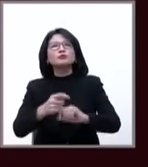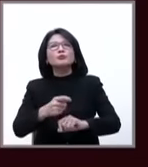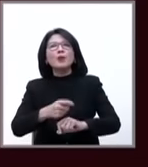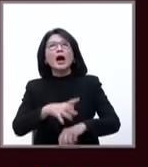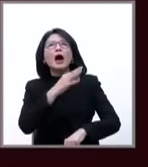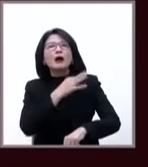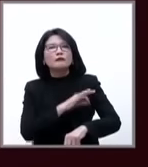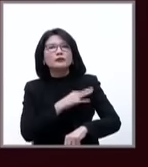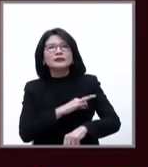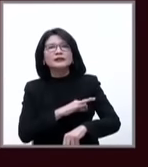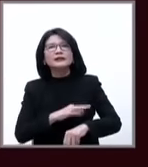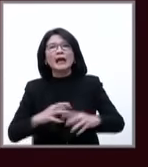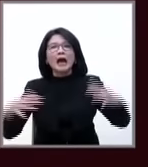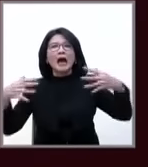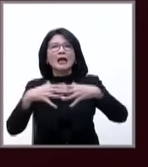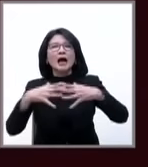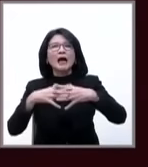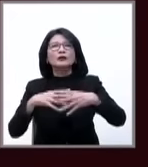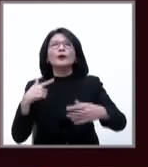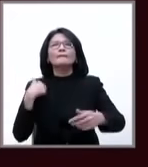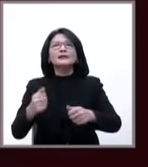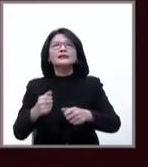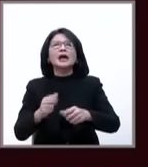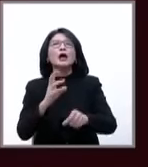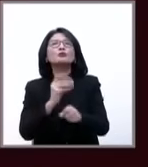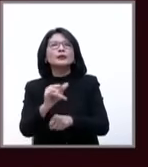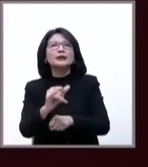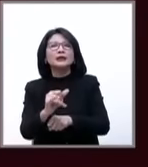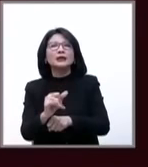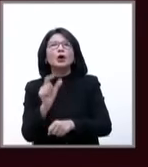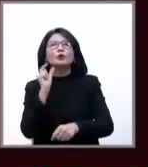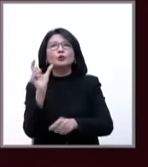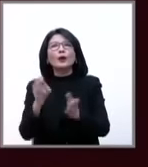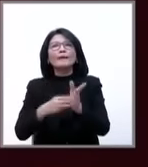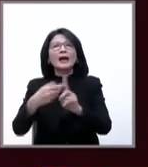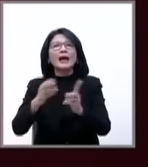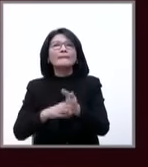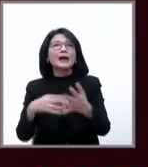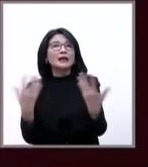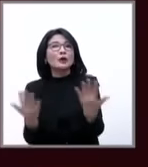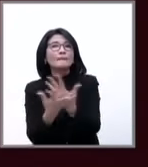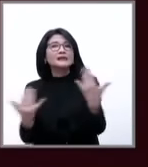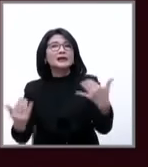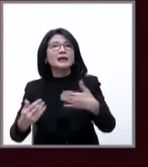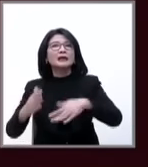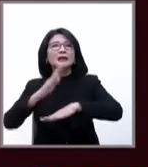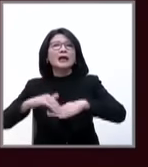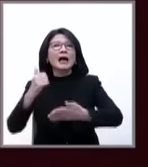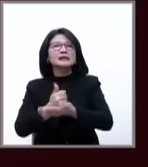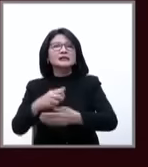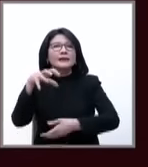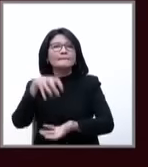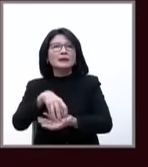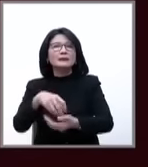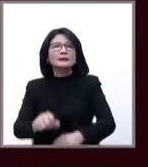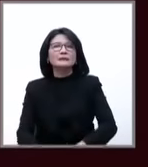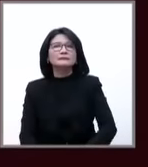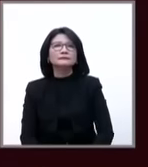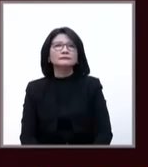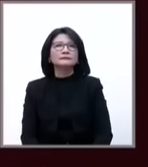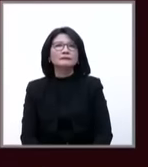pernah terjadi seperti tadi malam, debat di negeri di atas awan. Temanya dekat dengan kehidupan masyarakat. Sudah jelas kok kita ini